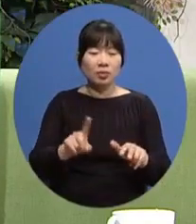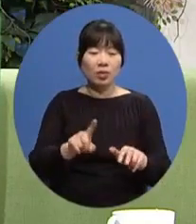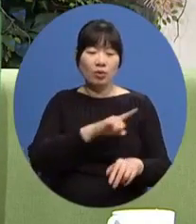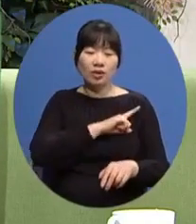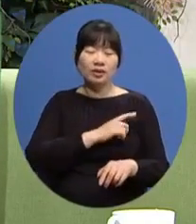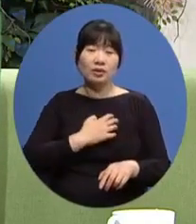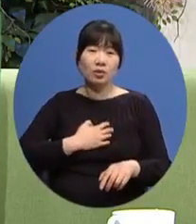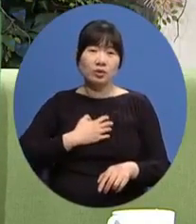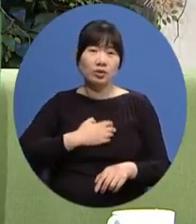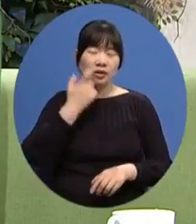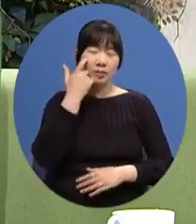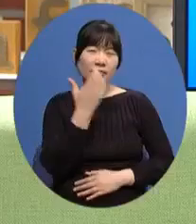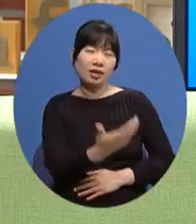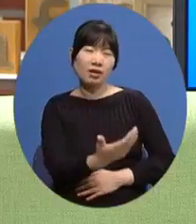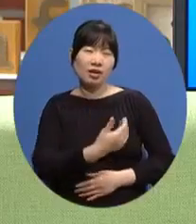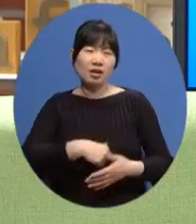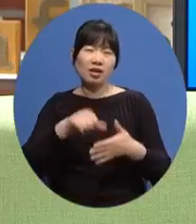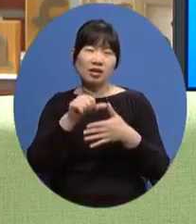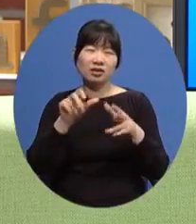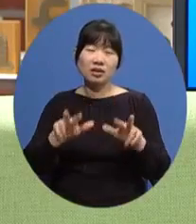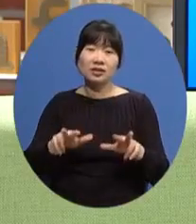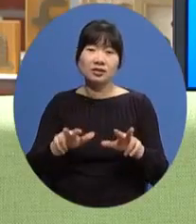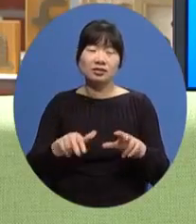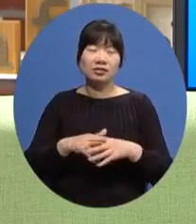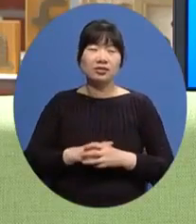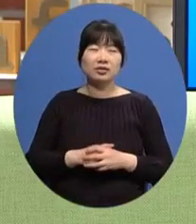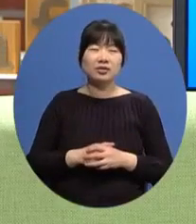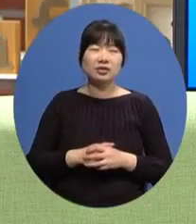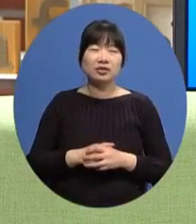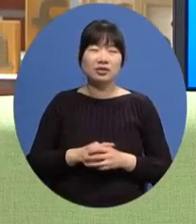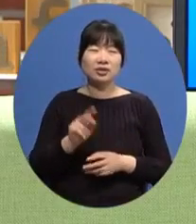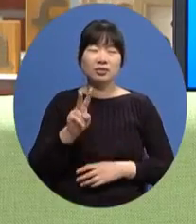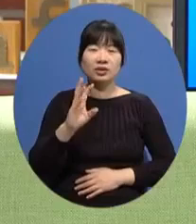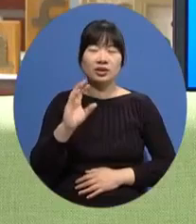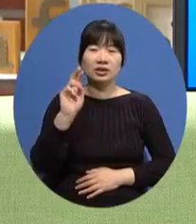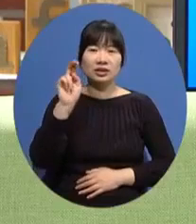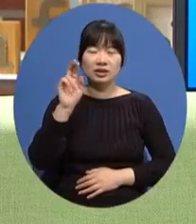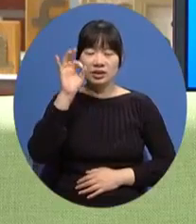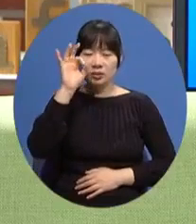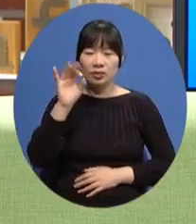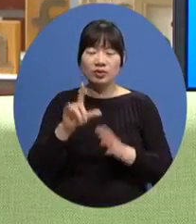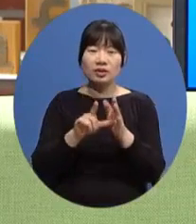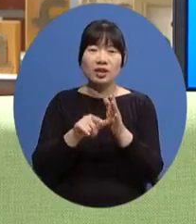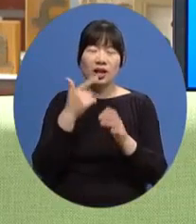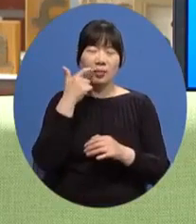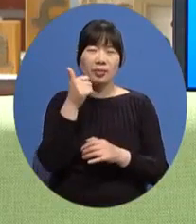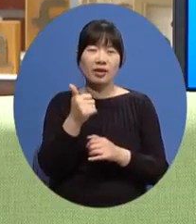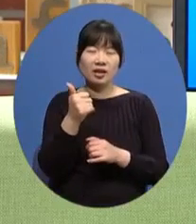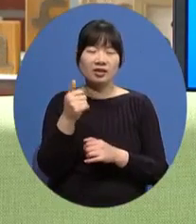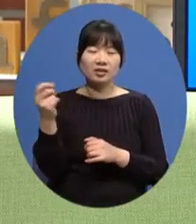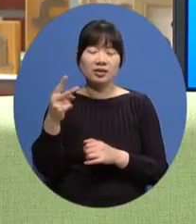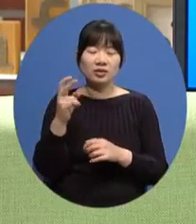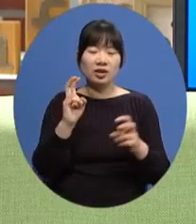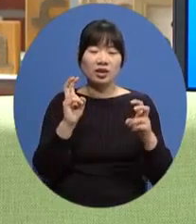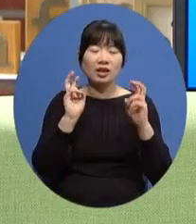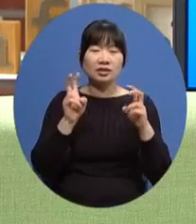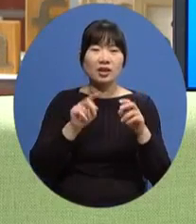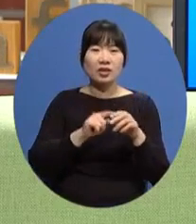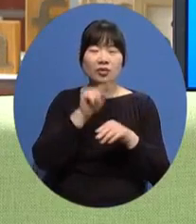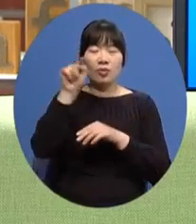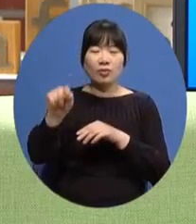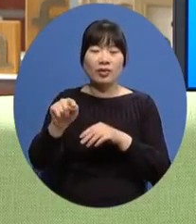가장 걱정이세요? 건우요? 근데 지금 여기 VTR 봤을 때도 아빠가 출장 일주일